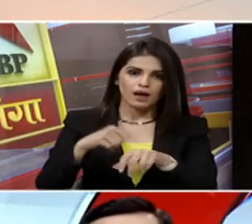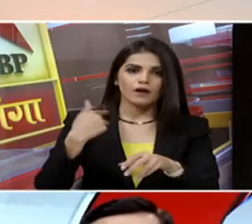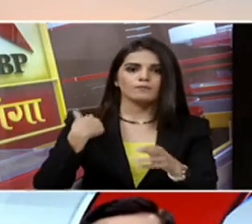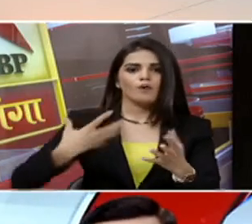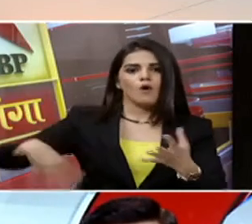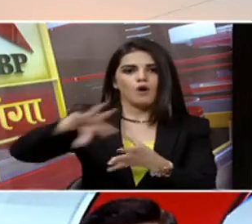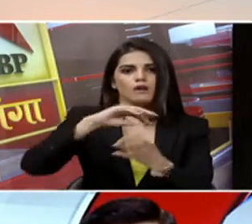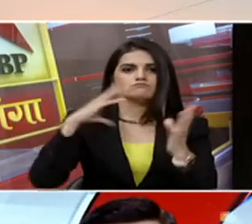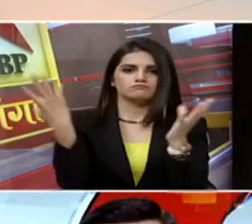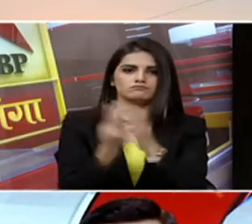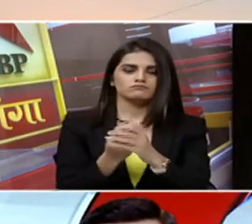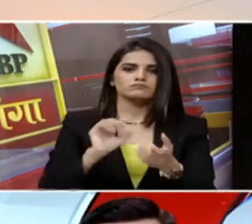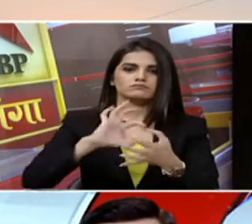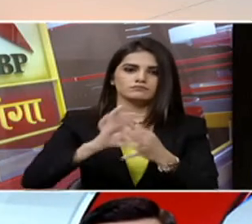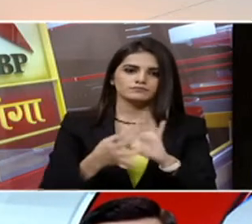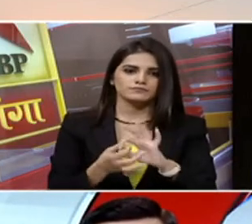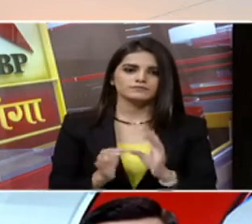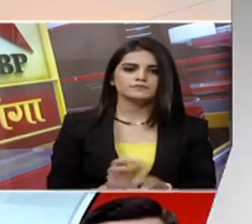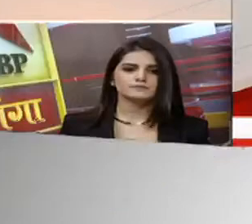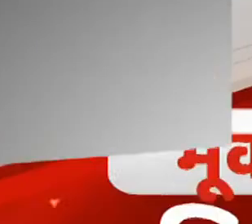काम और